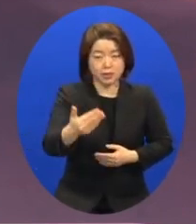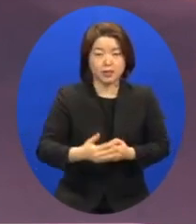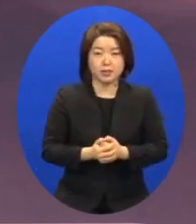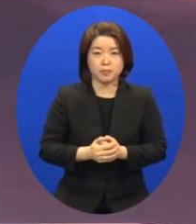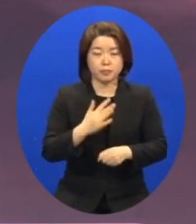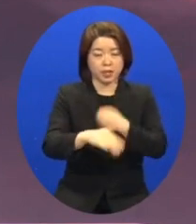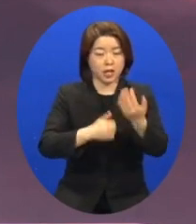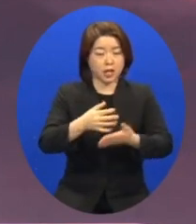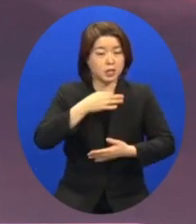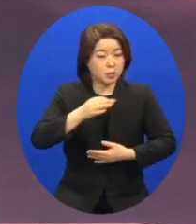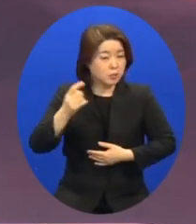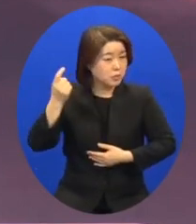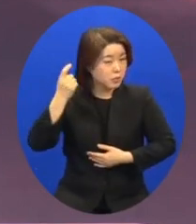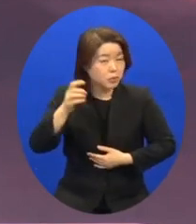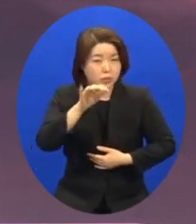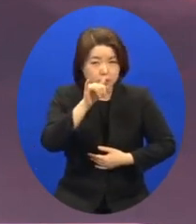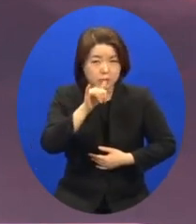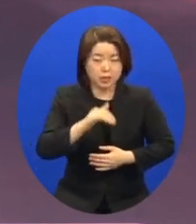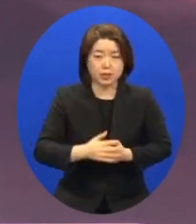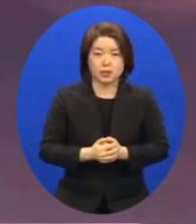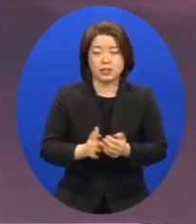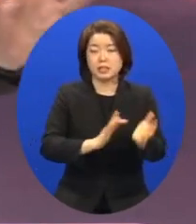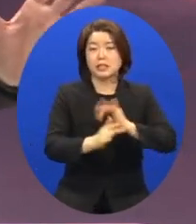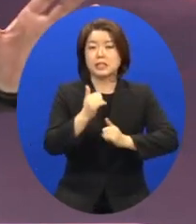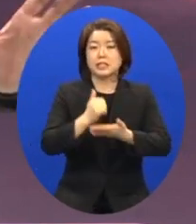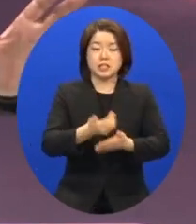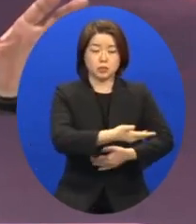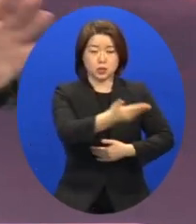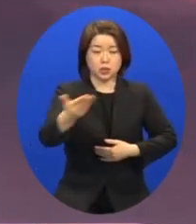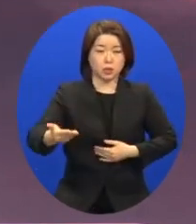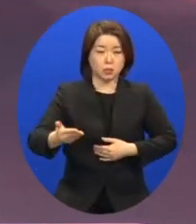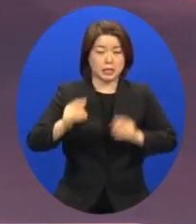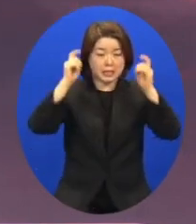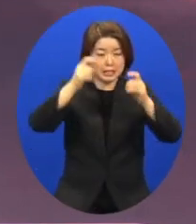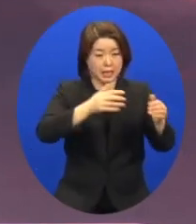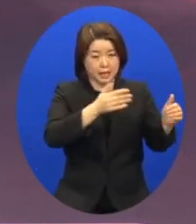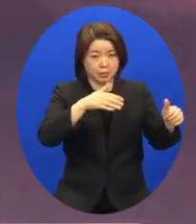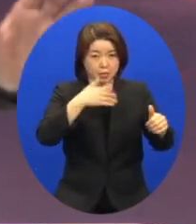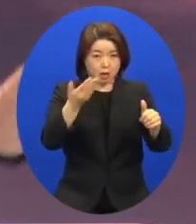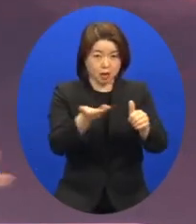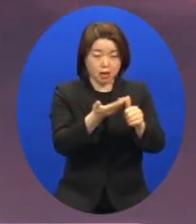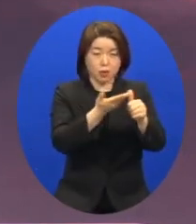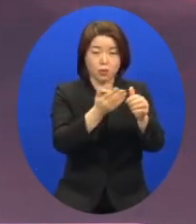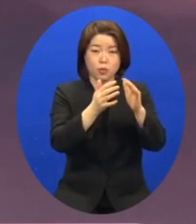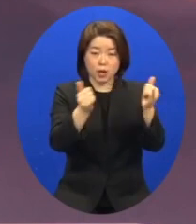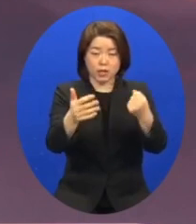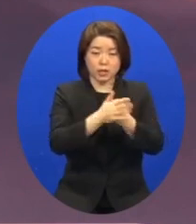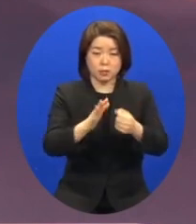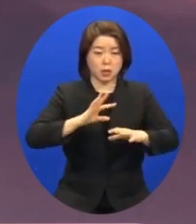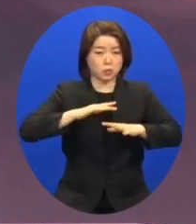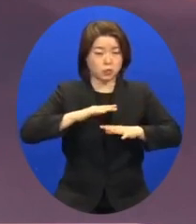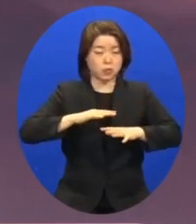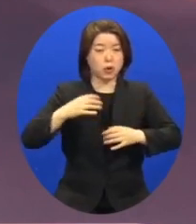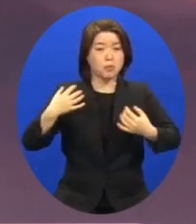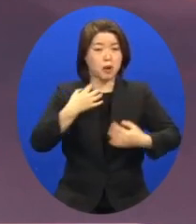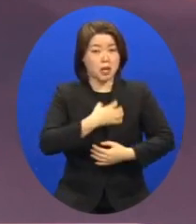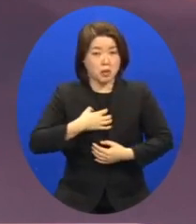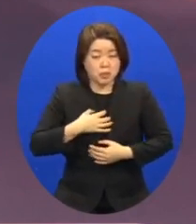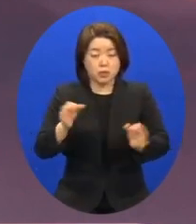음성을 들으실 입니까 예수님이 여러분의 목자시니 두려움과 염려가 다 사라져 씁니까